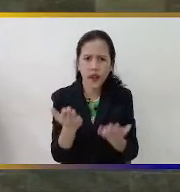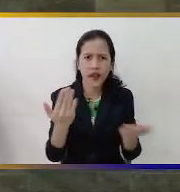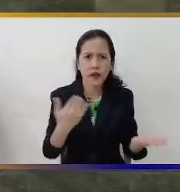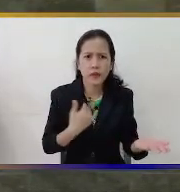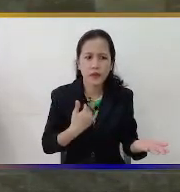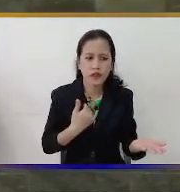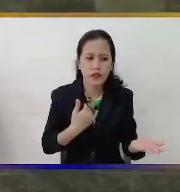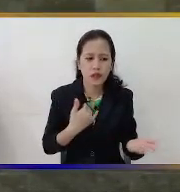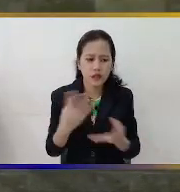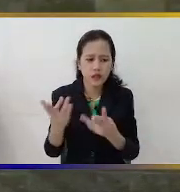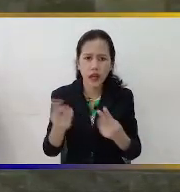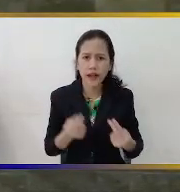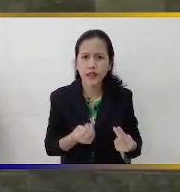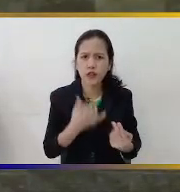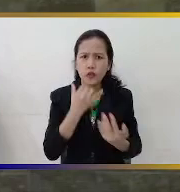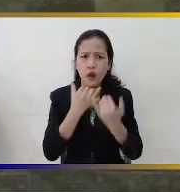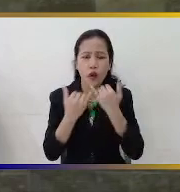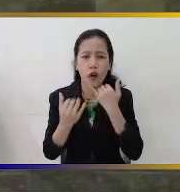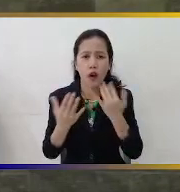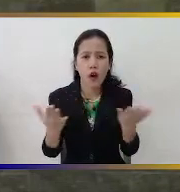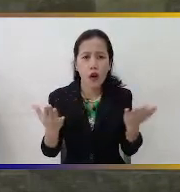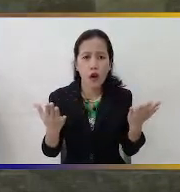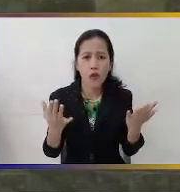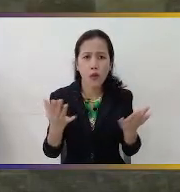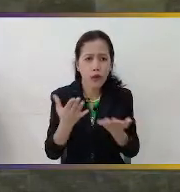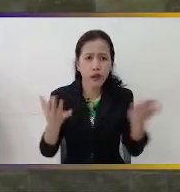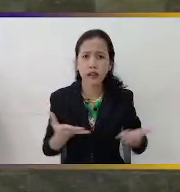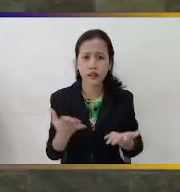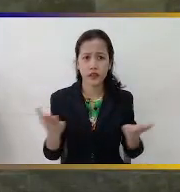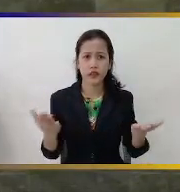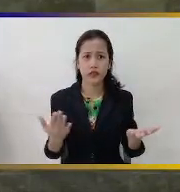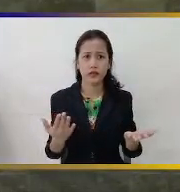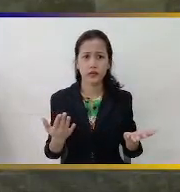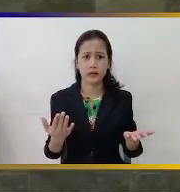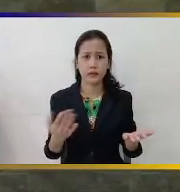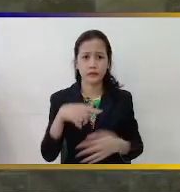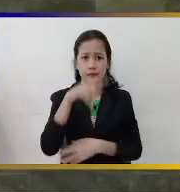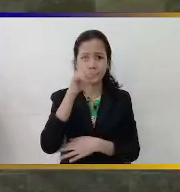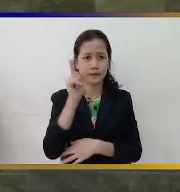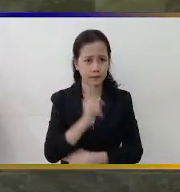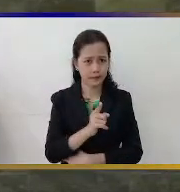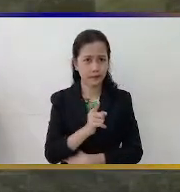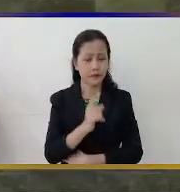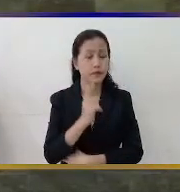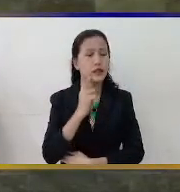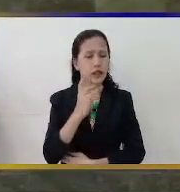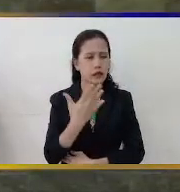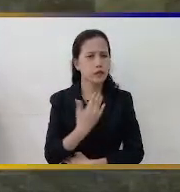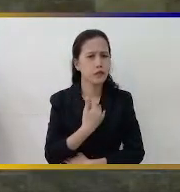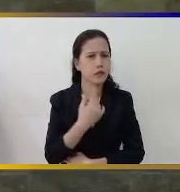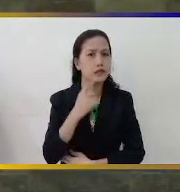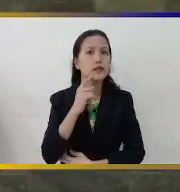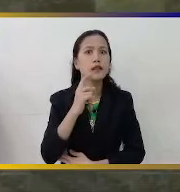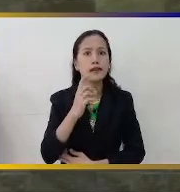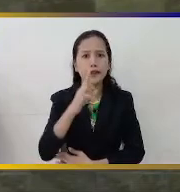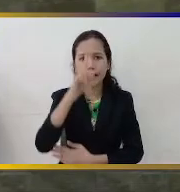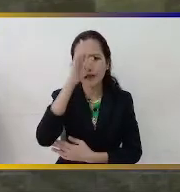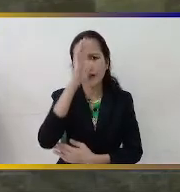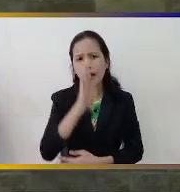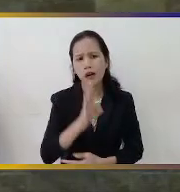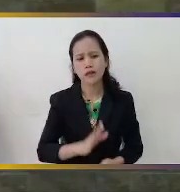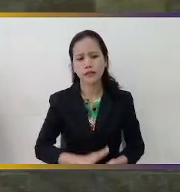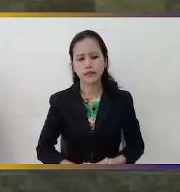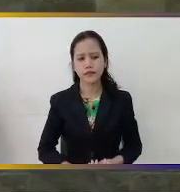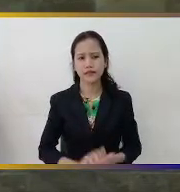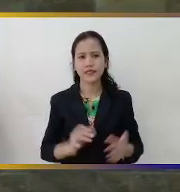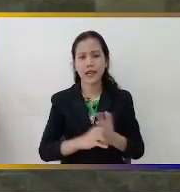thee? Testify of me. So yan po yung complaint. Diyan po natin makikita that God has a complaint for the